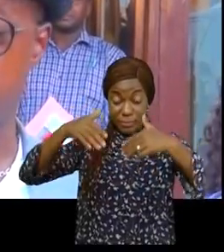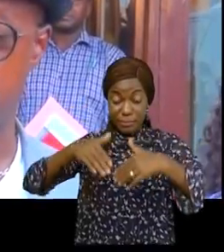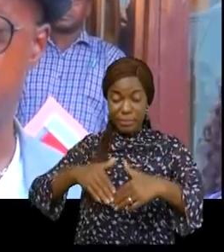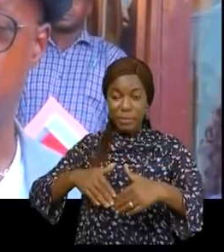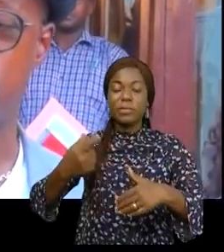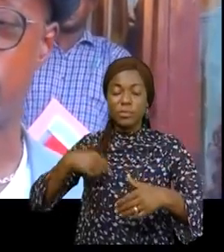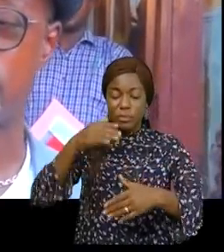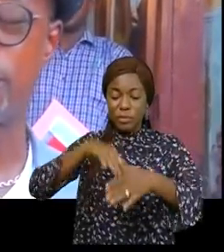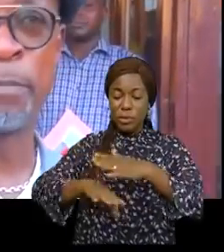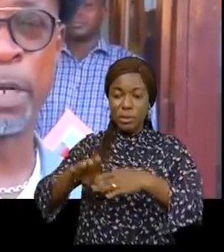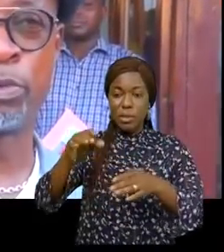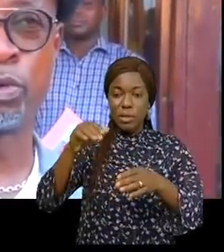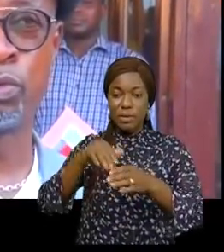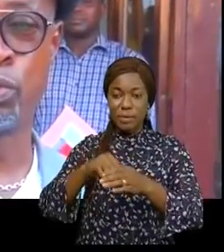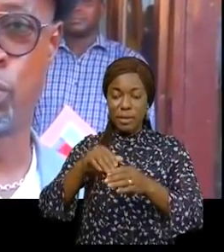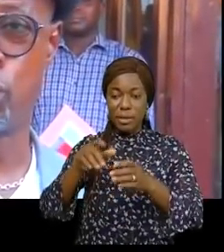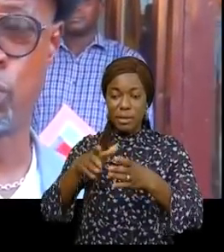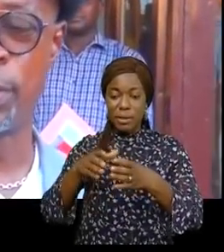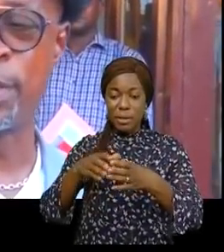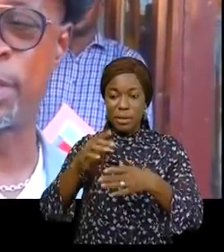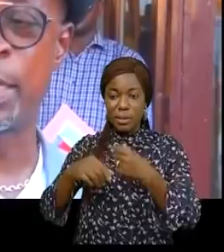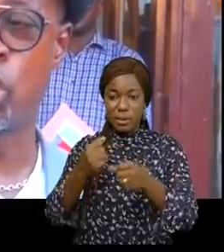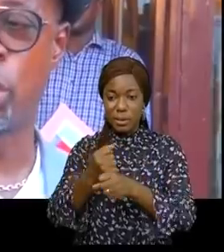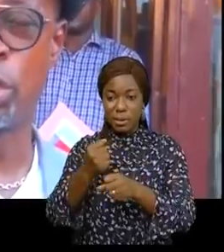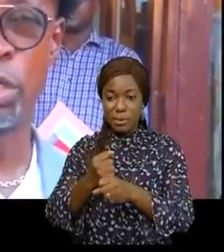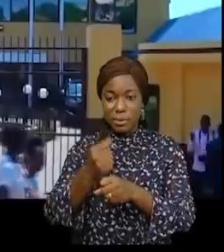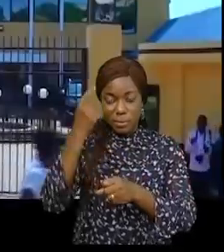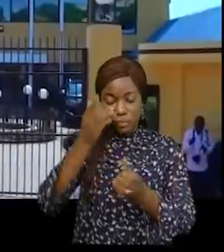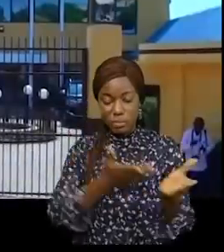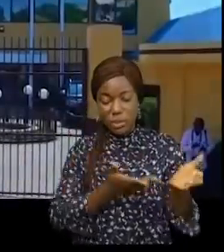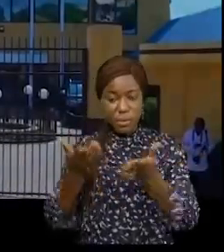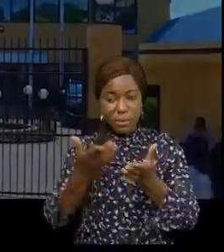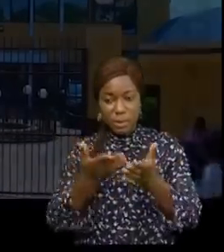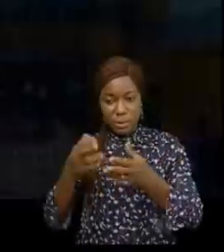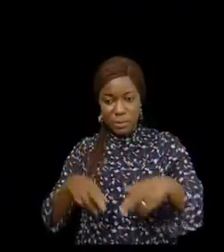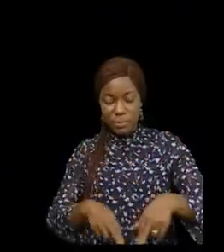entrer à l'intérieur de la province par rapport aux routes des déserts agricoles.